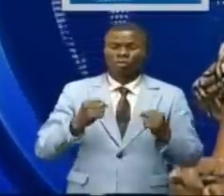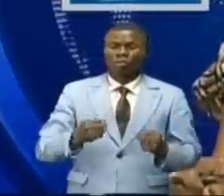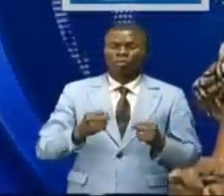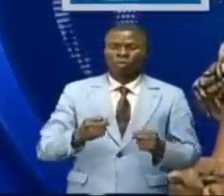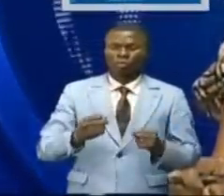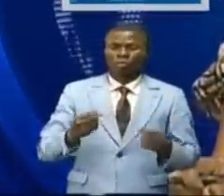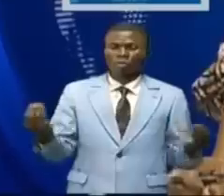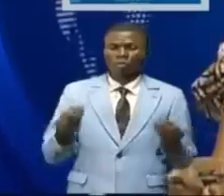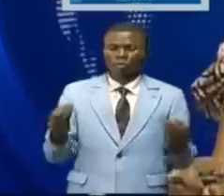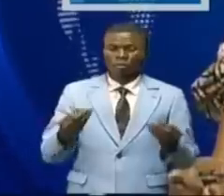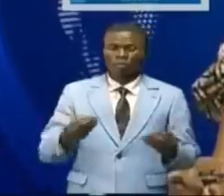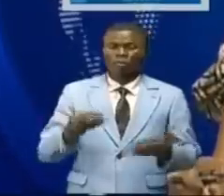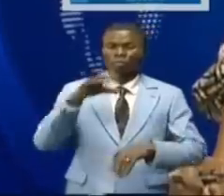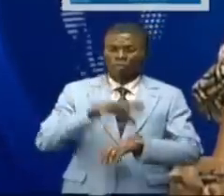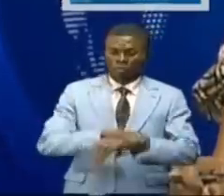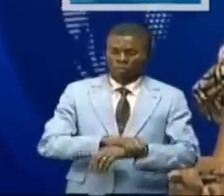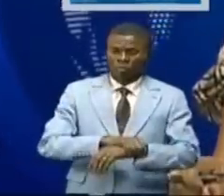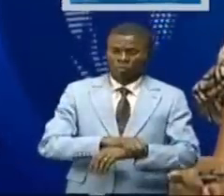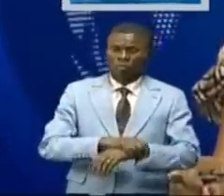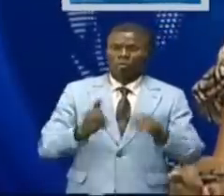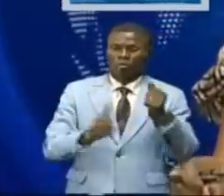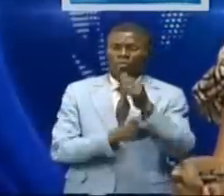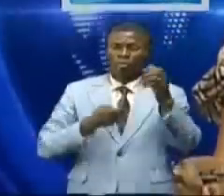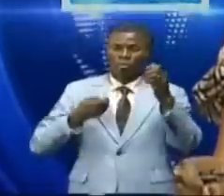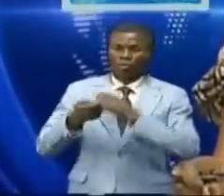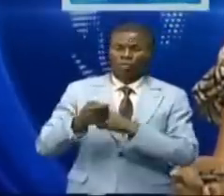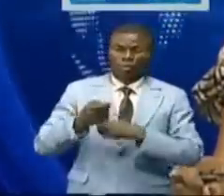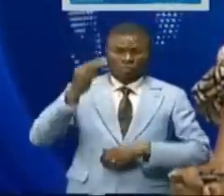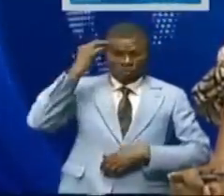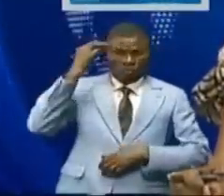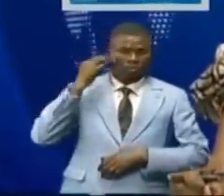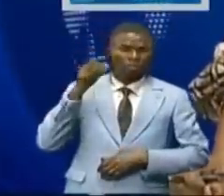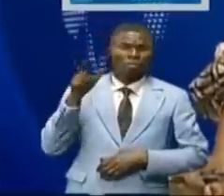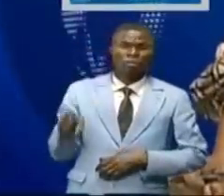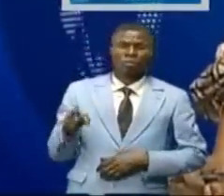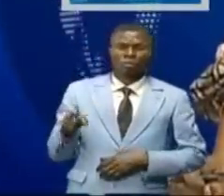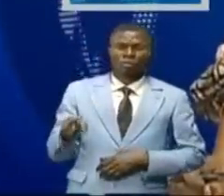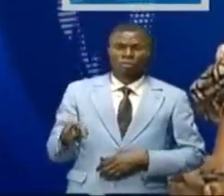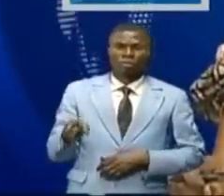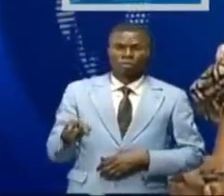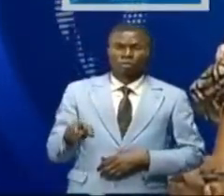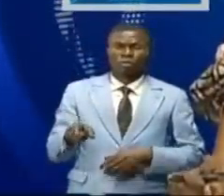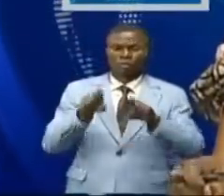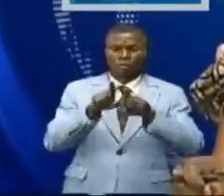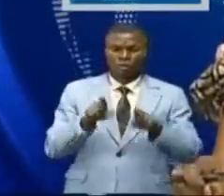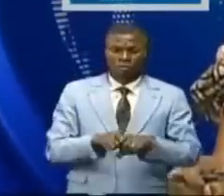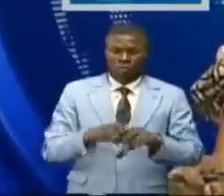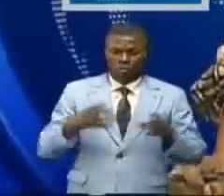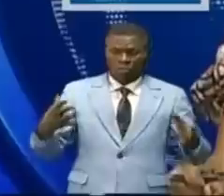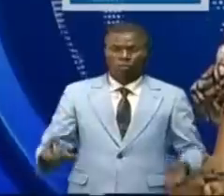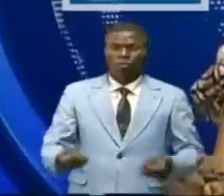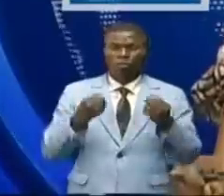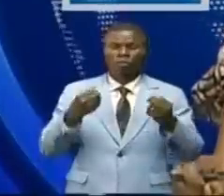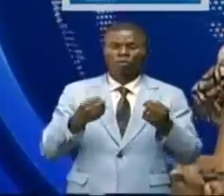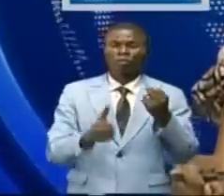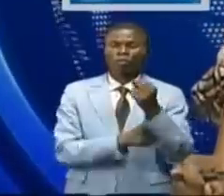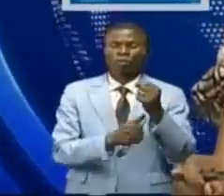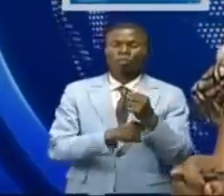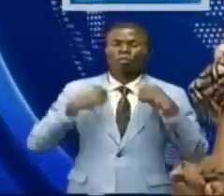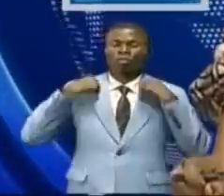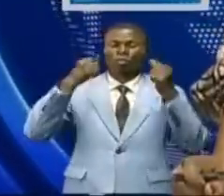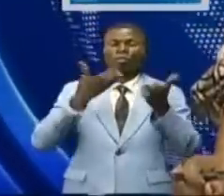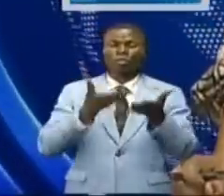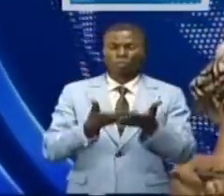mobilisés aux fins d'élucider les circonstances exactes de ce crime et d'en retrouver les présumés